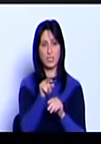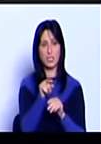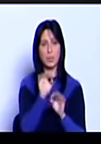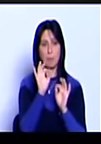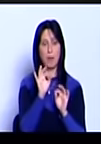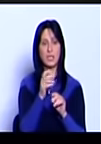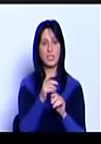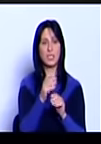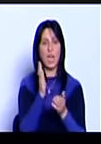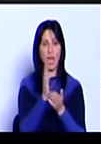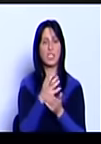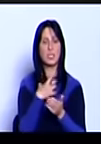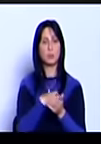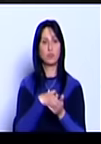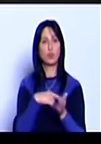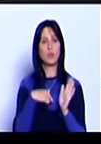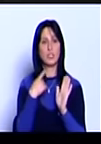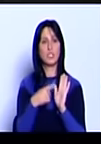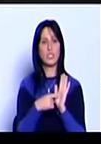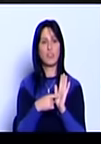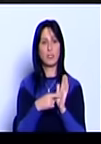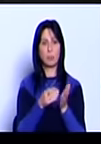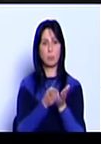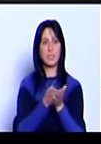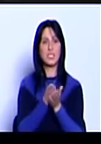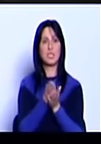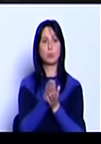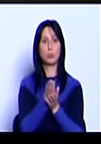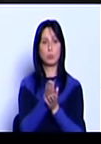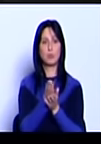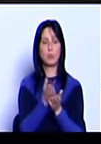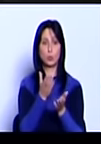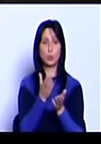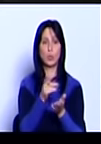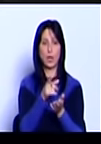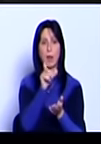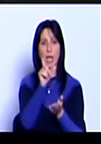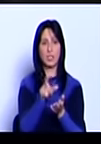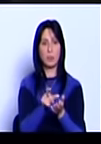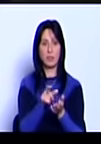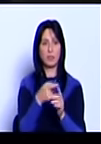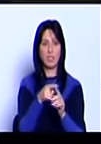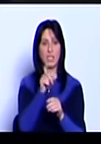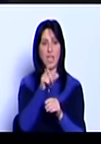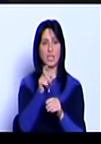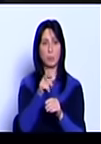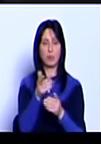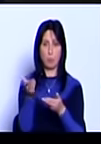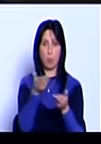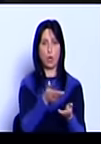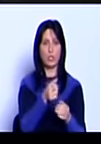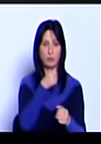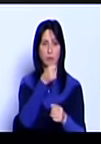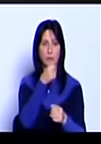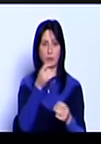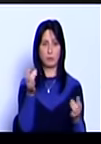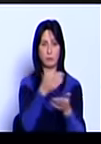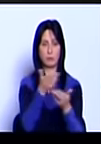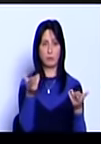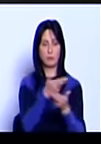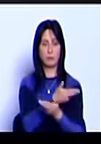მართლაც არის მნიშვნელოვანი საკითხი, მაგრამ აი პრინციპული და პრინციპული თუ ხდება ეს ადამიანი ან ეს ადამიანები მოგეწვიათ და მათთან ერთად საჯაროდ